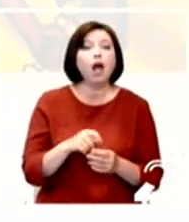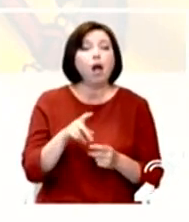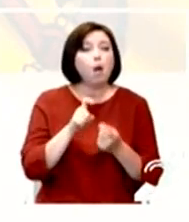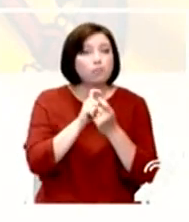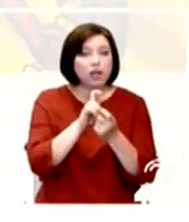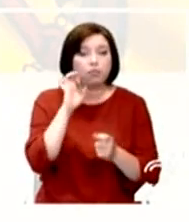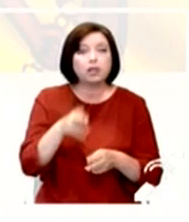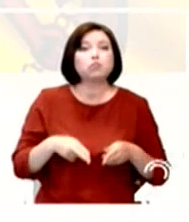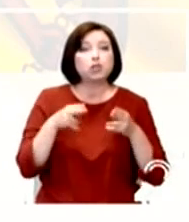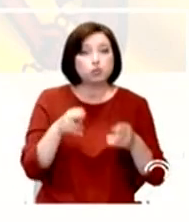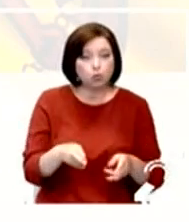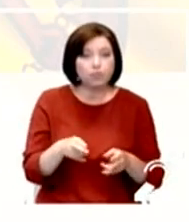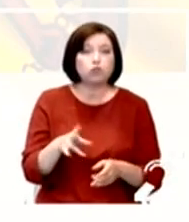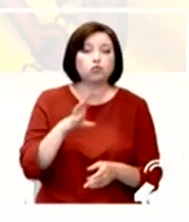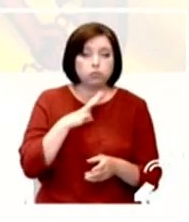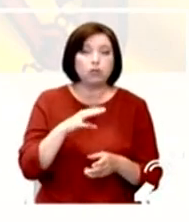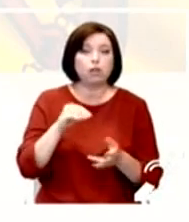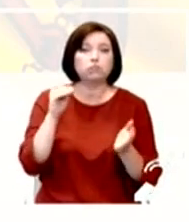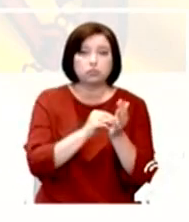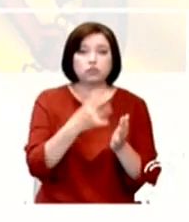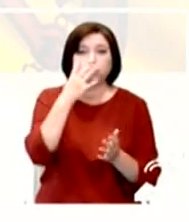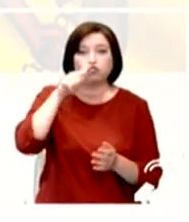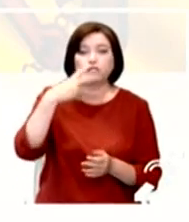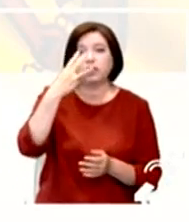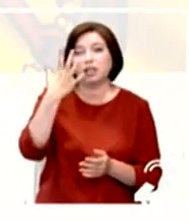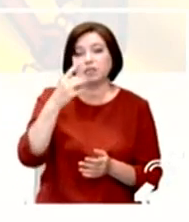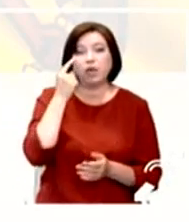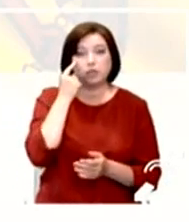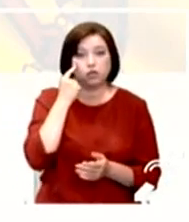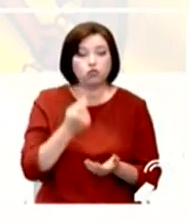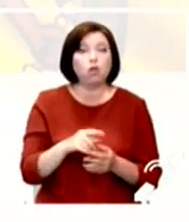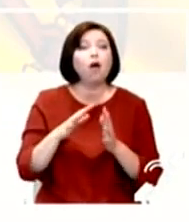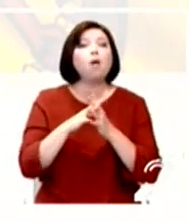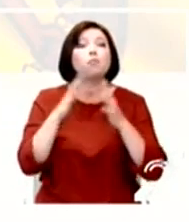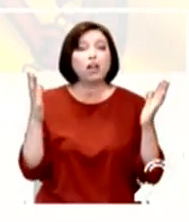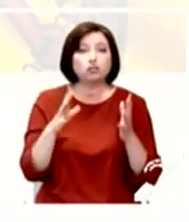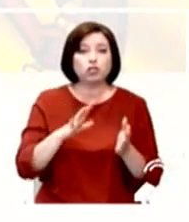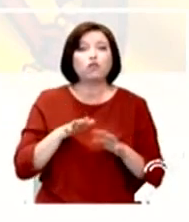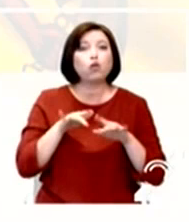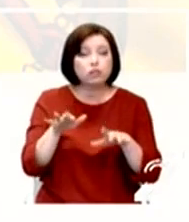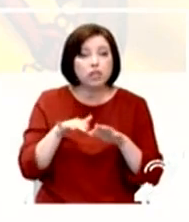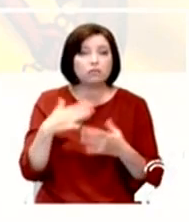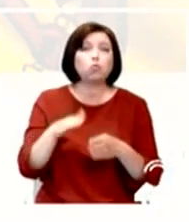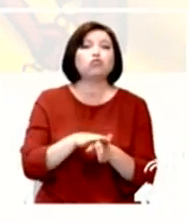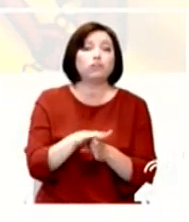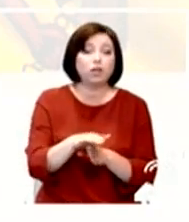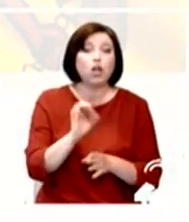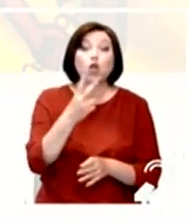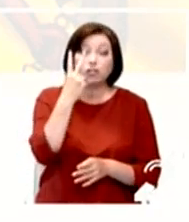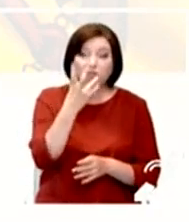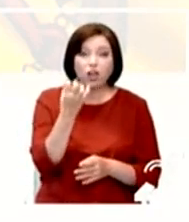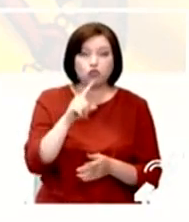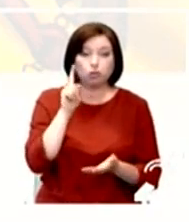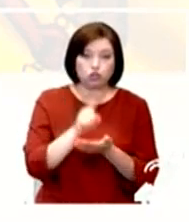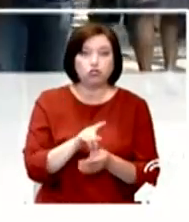combaterii criminalității organizate a fost evaluat cu 4,35 puncte. Majoritatea acțiunilor sunt implementate, iar două urmează să